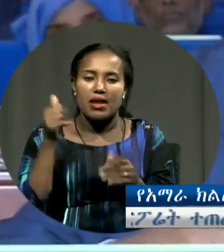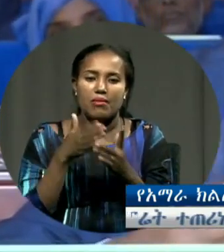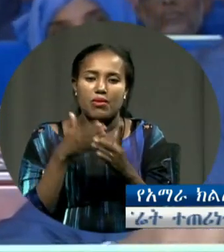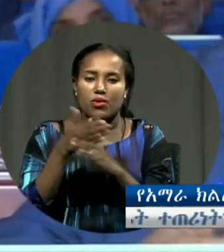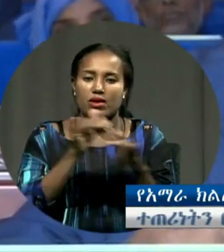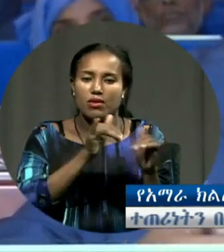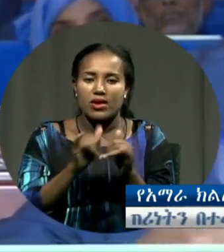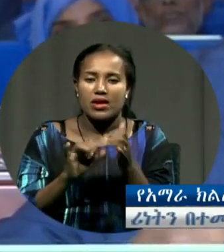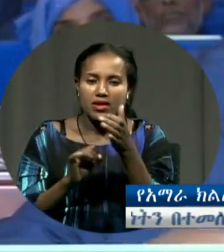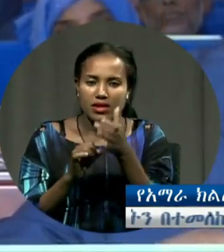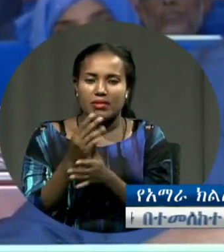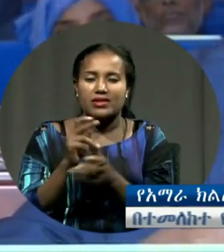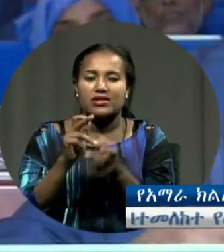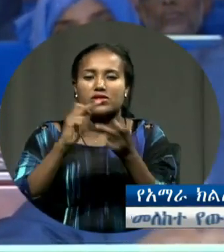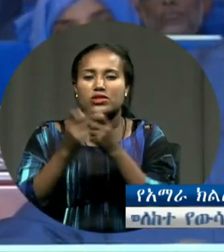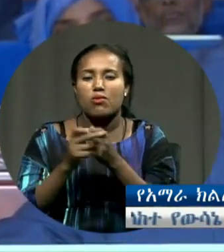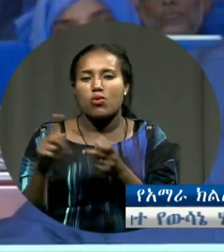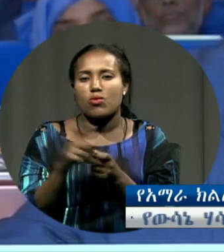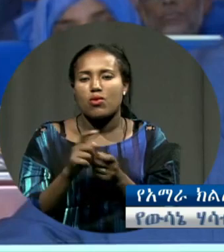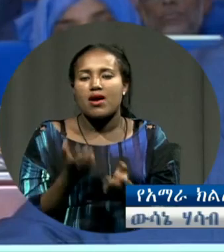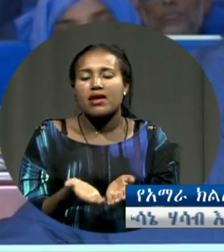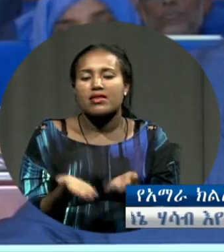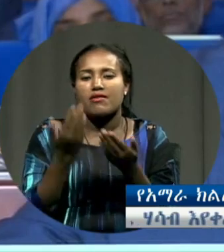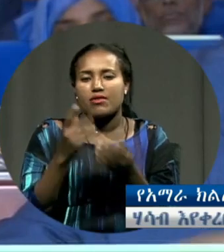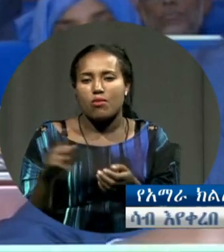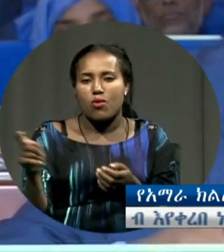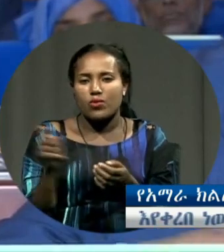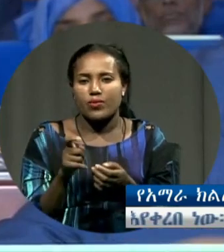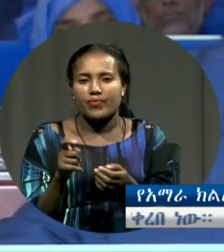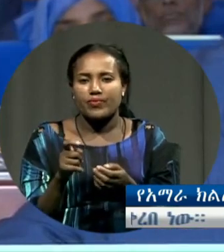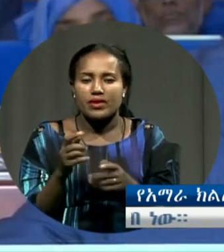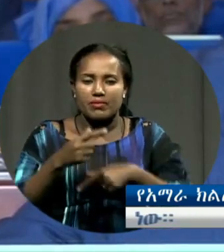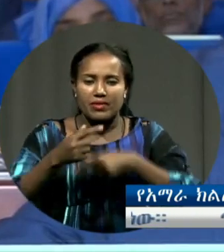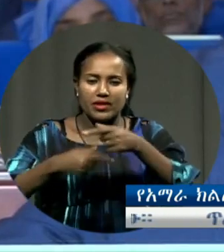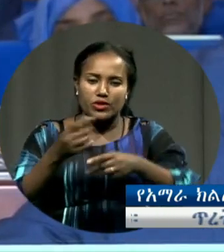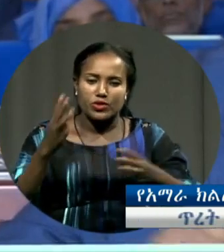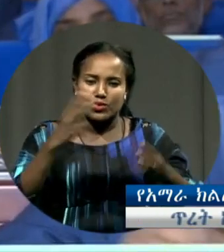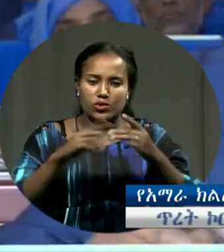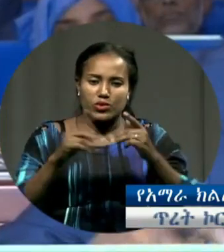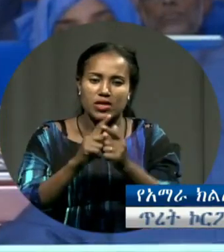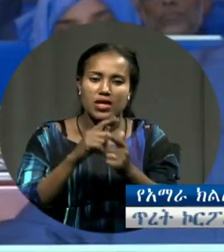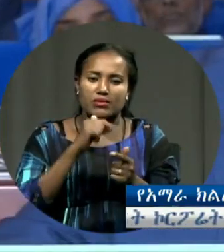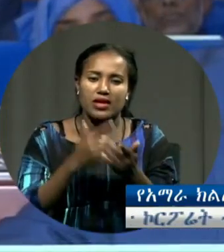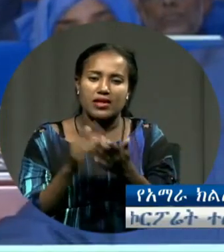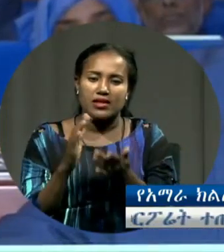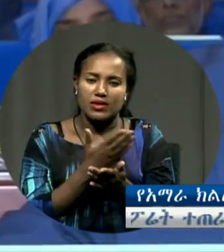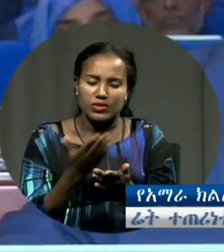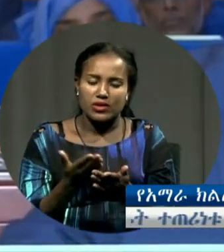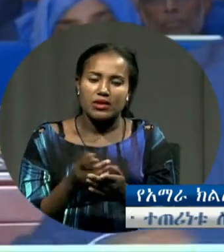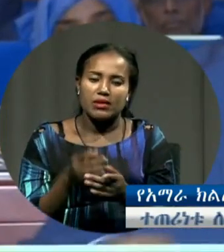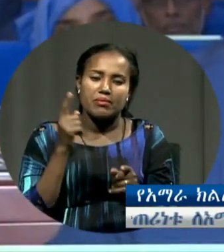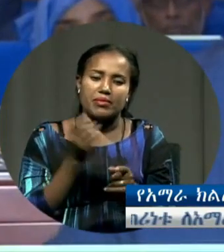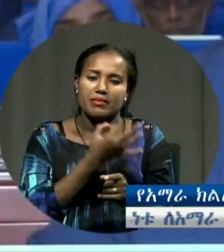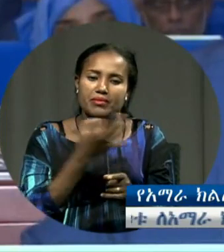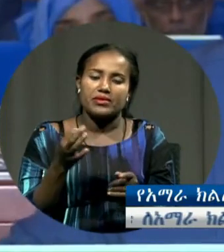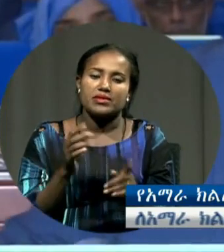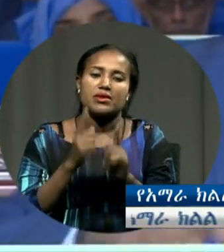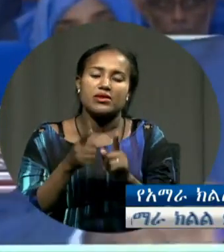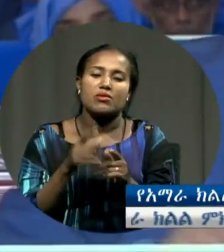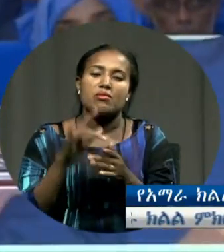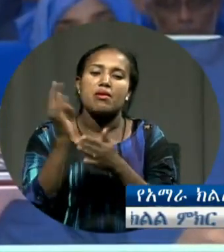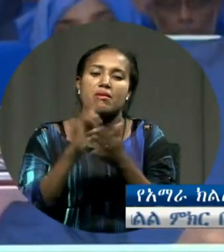ደግሞ የልማት ድርጅት መሆኑ አትራፊ መሆኑ ደግሞ በሂደት ችግሮች እንዳያጋጥሙት፣ እንደዚህ አይነት ነገሮች በደንብ ስለመመለሳቸው